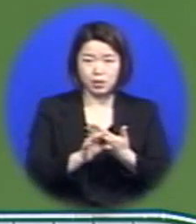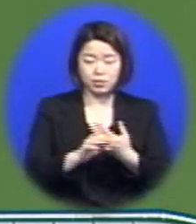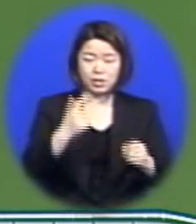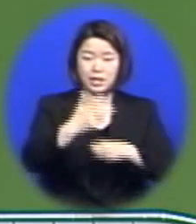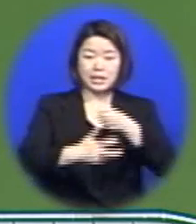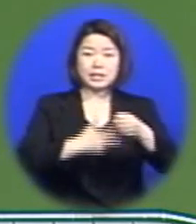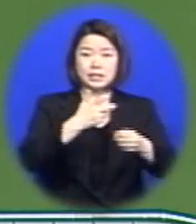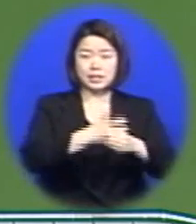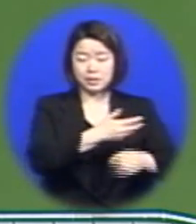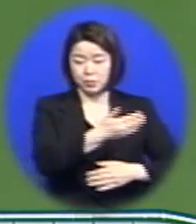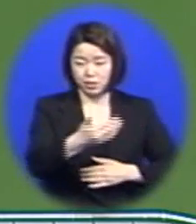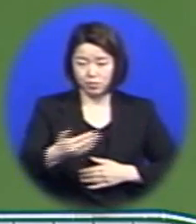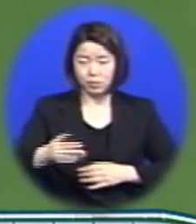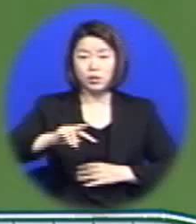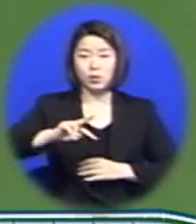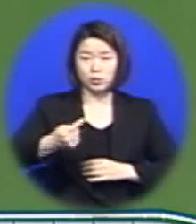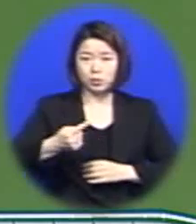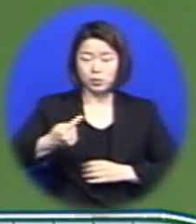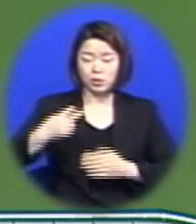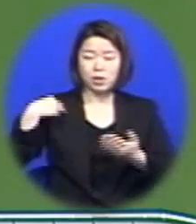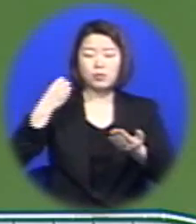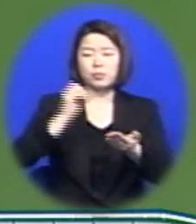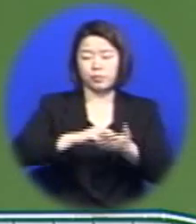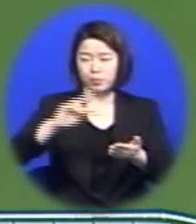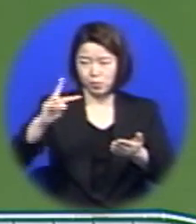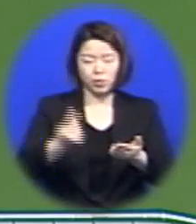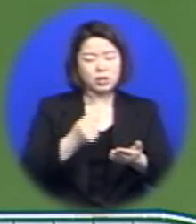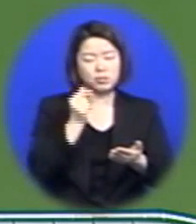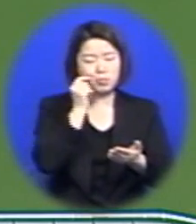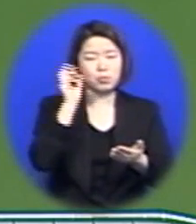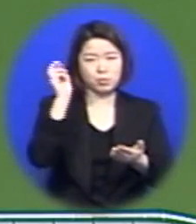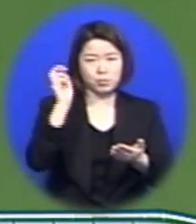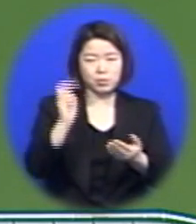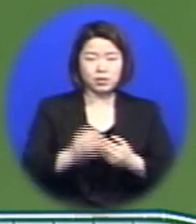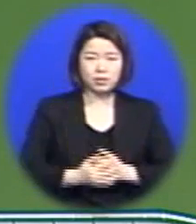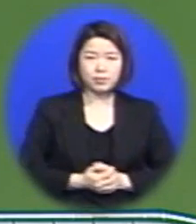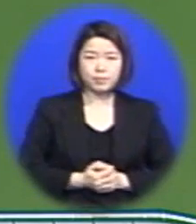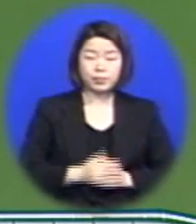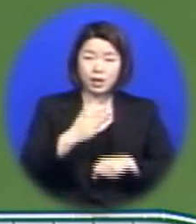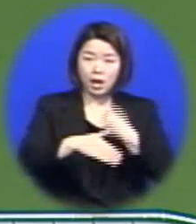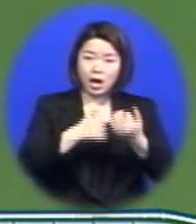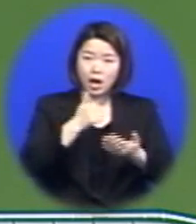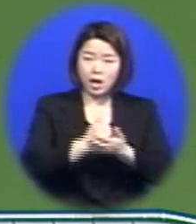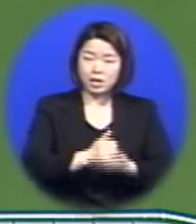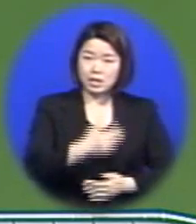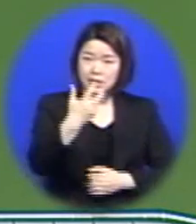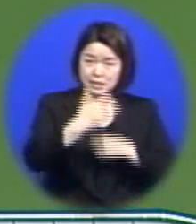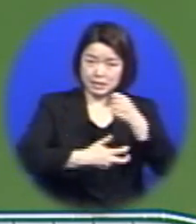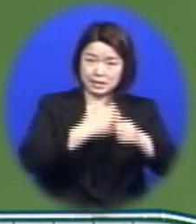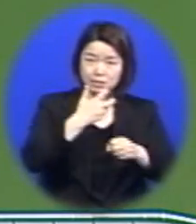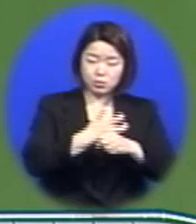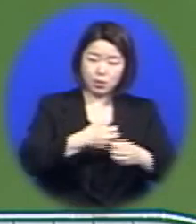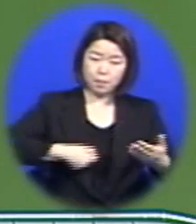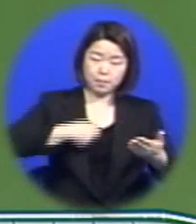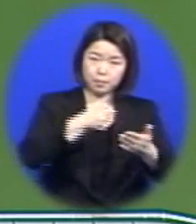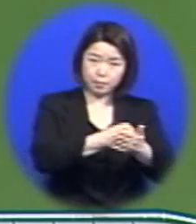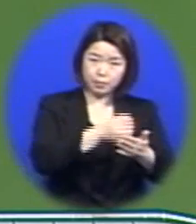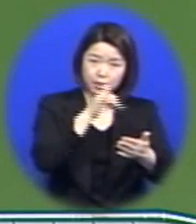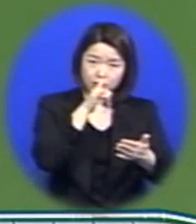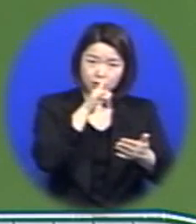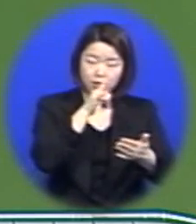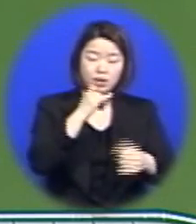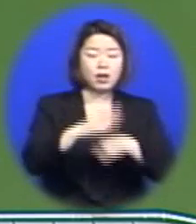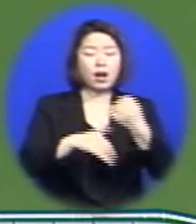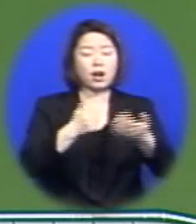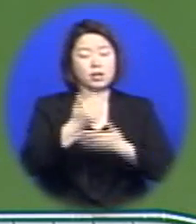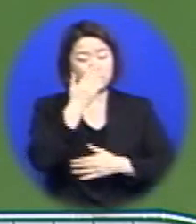70년이 지나도 돌아오지 못했을 거예요 하나님께서 70년이라는 정하셨습니다 하나님이